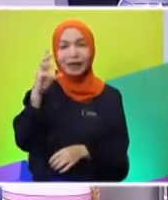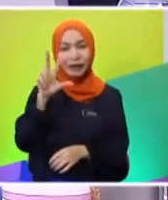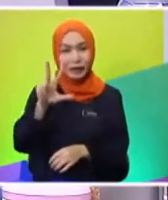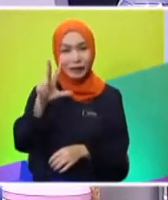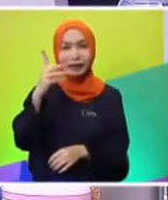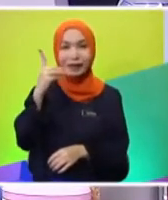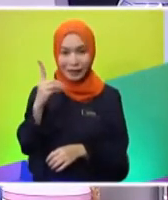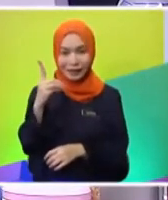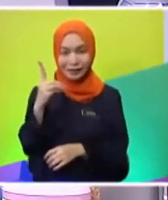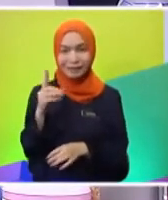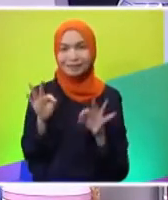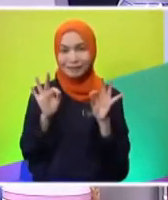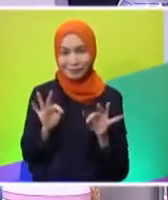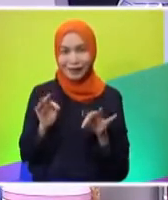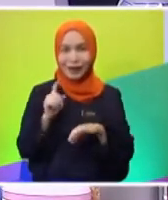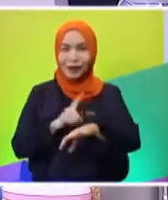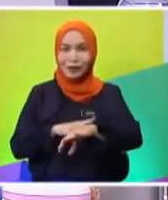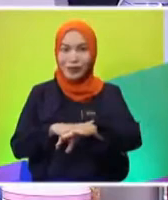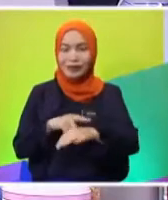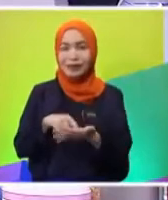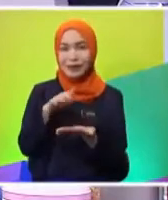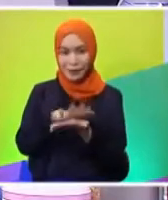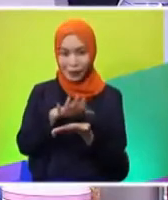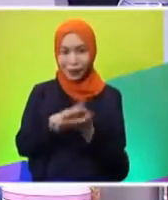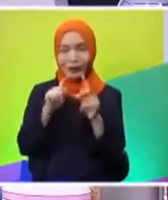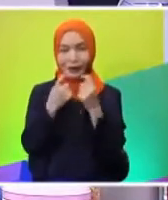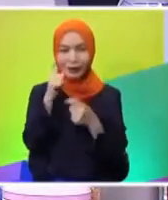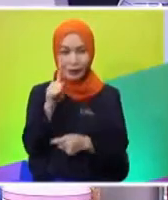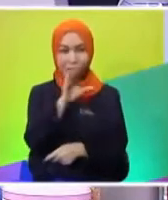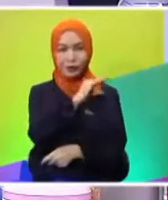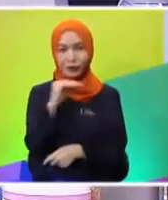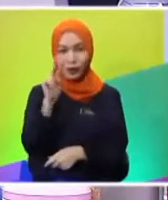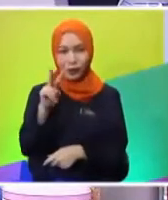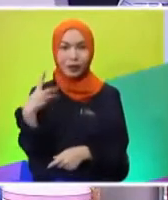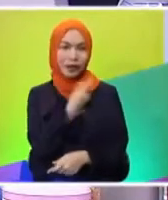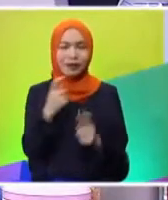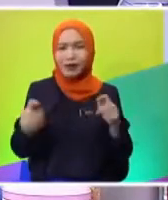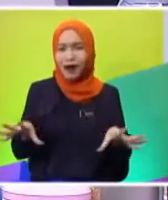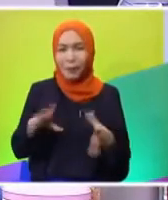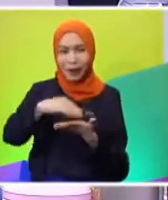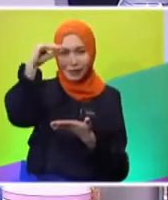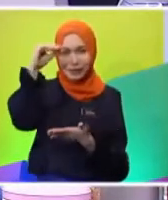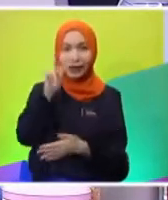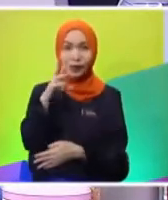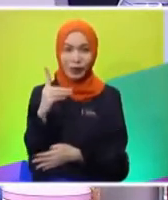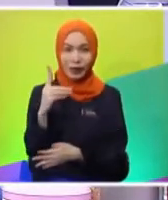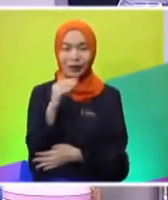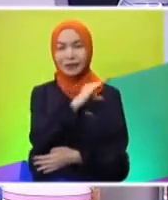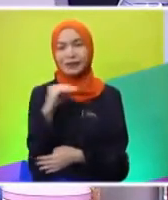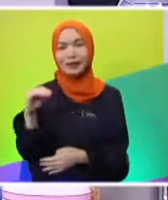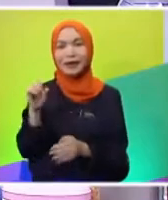kalau diwaktu semasa di sekolah kita satu dan ini sudah belajar tentang dua di dan sebagainya jadi saya dapat